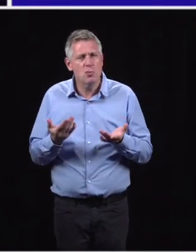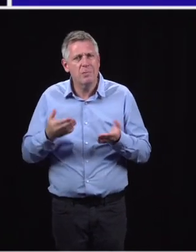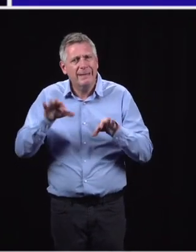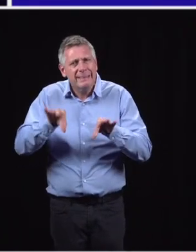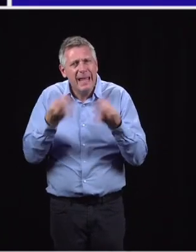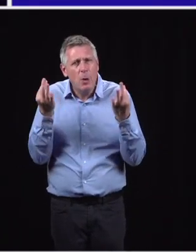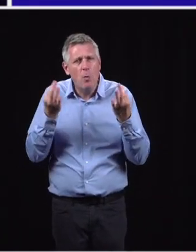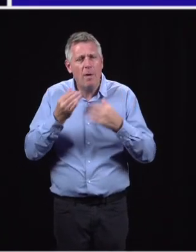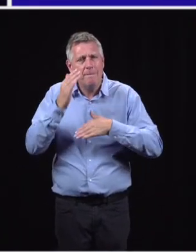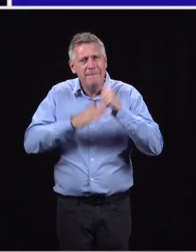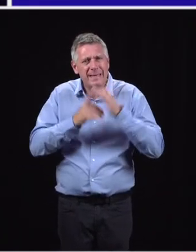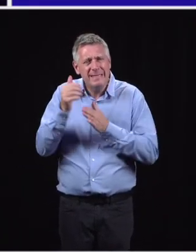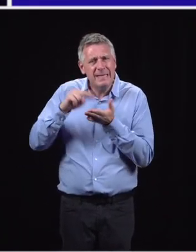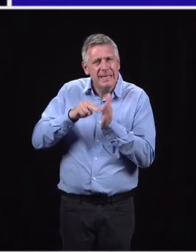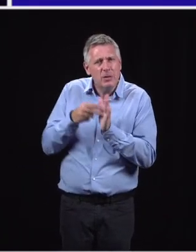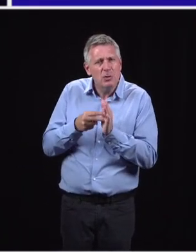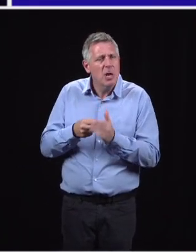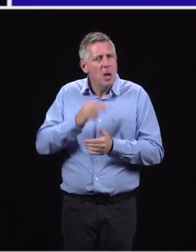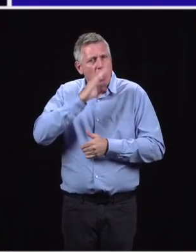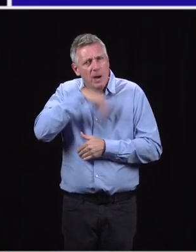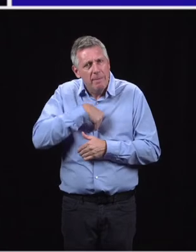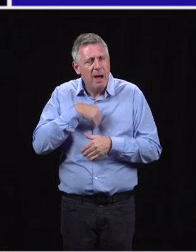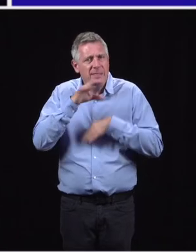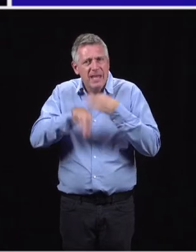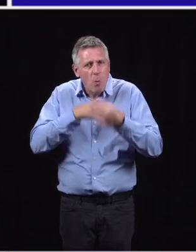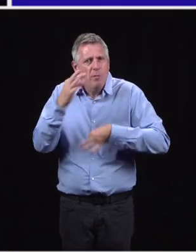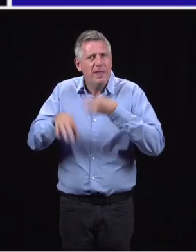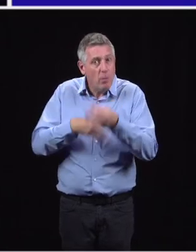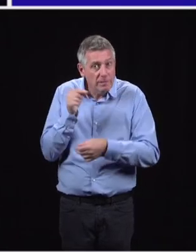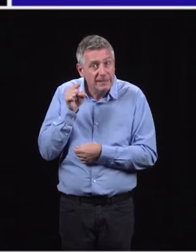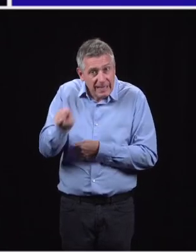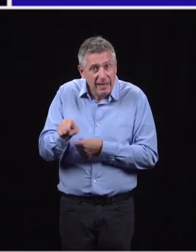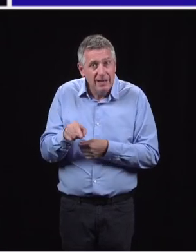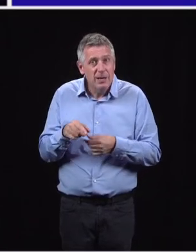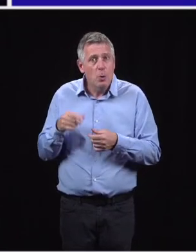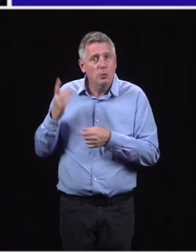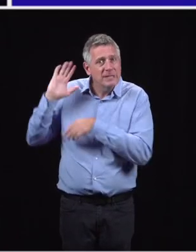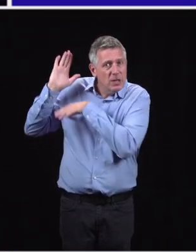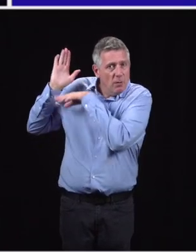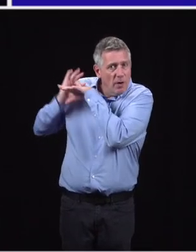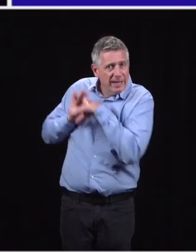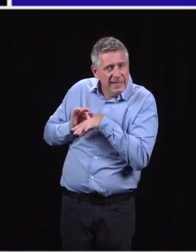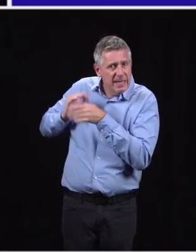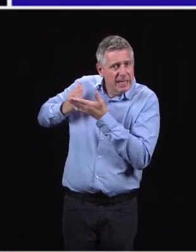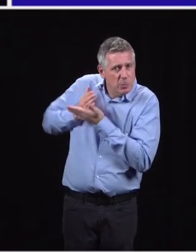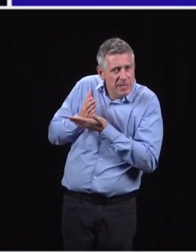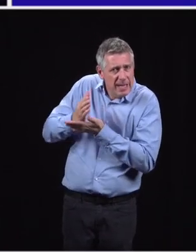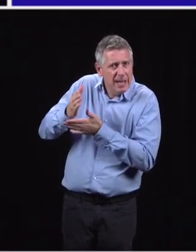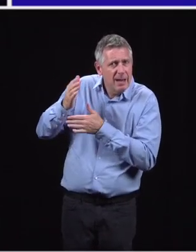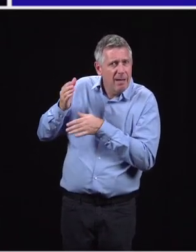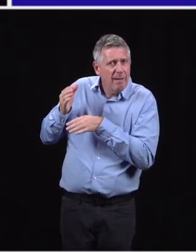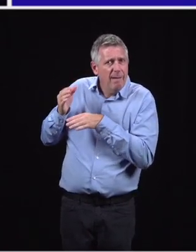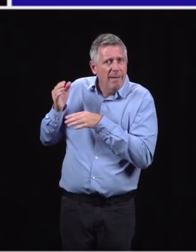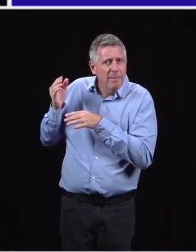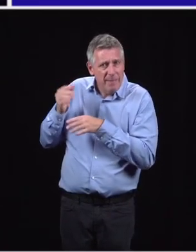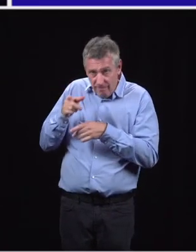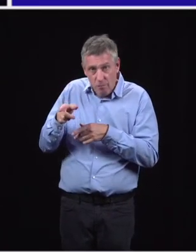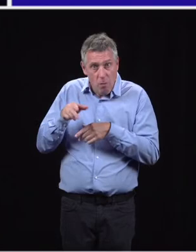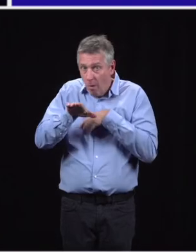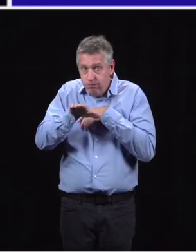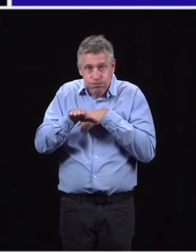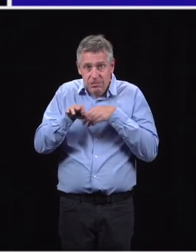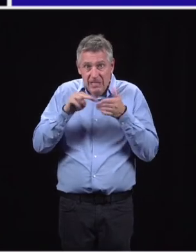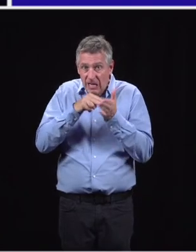des métiers dans la tech que vous ne soupçonniez pas vous avez été aiguillé aussi on vous a aidé mais vous êtes en train de plein pied dans